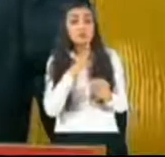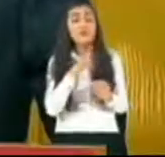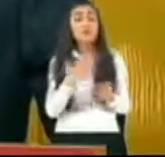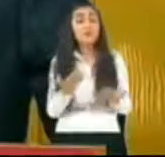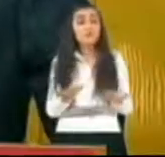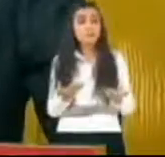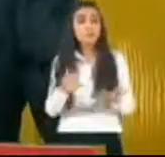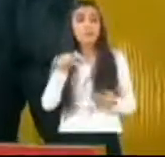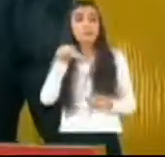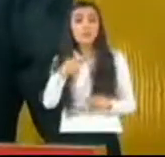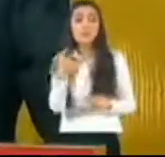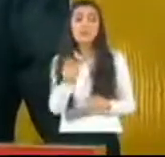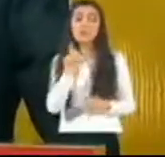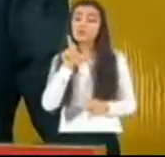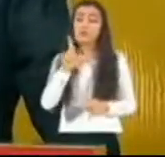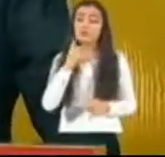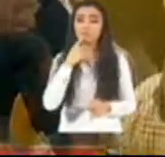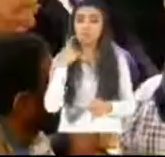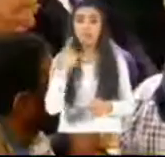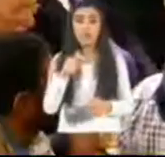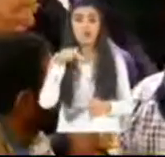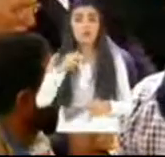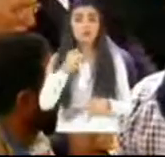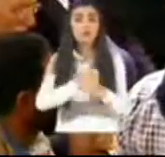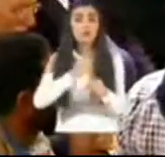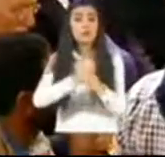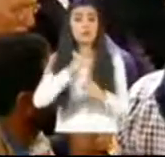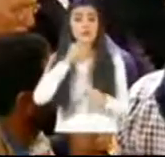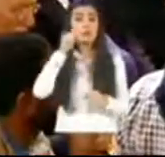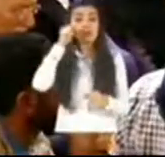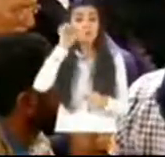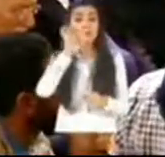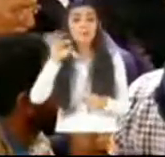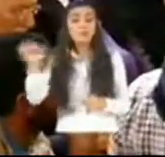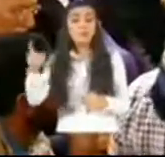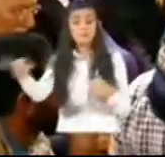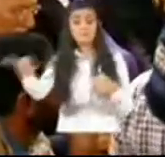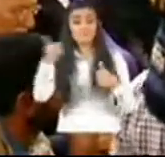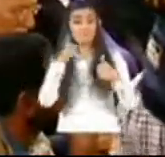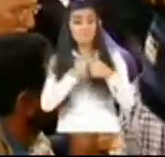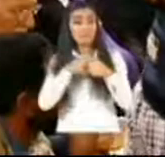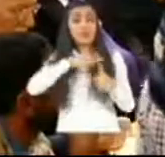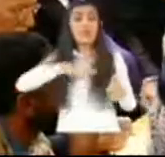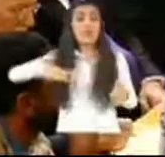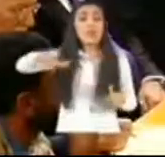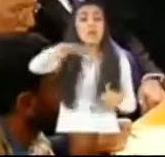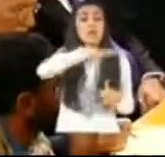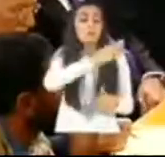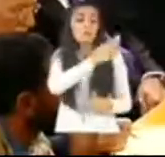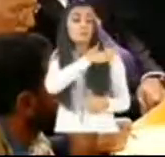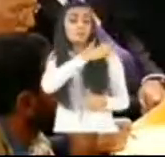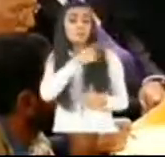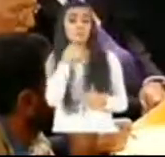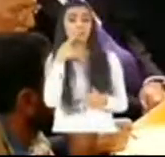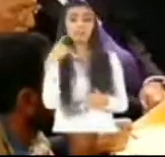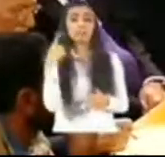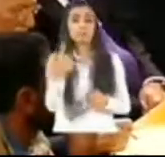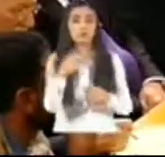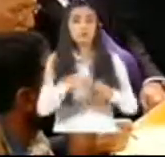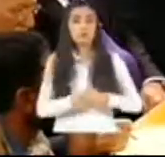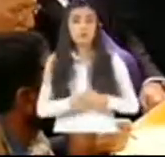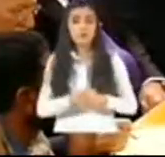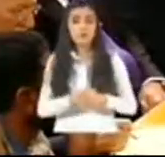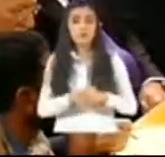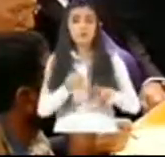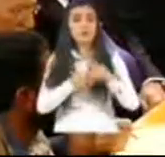vardır ve olmalıdır. Bu görevde şüphesiz en başta hepimizin omuzlarındadır.